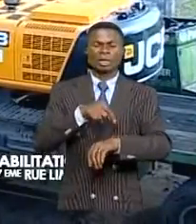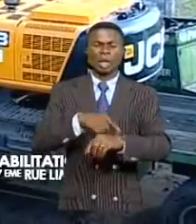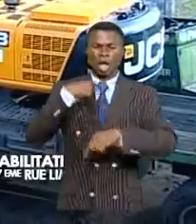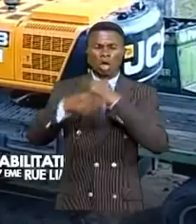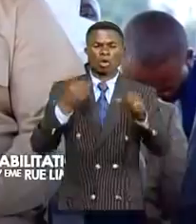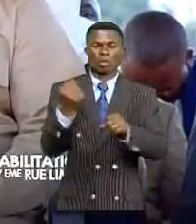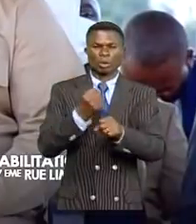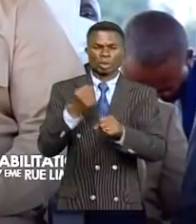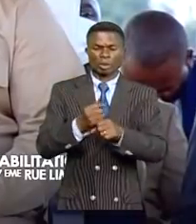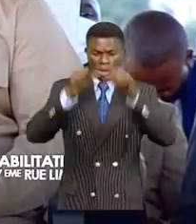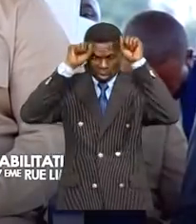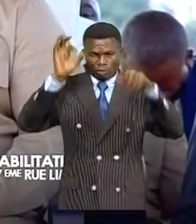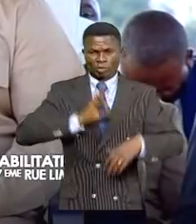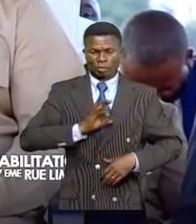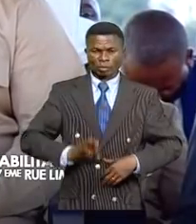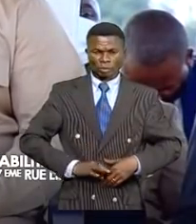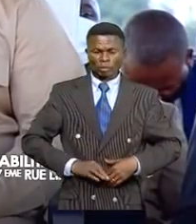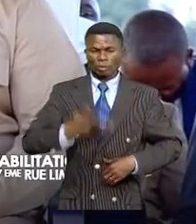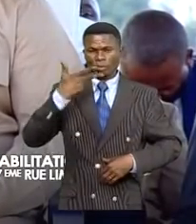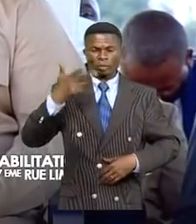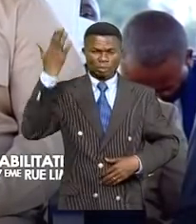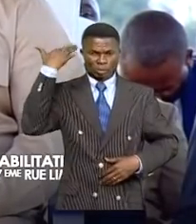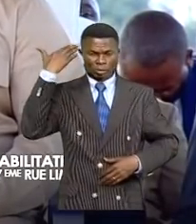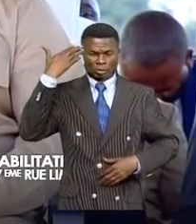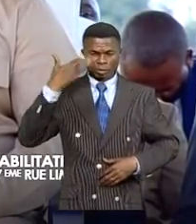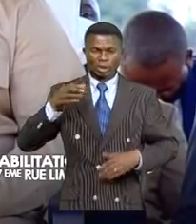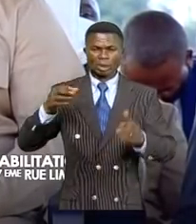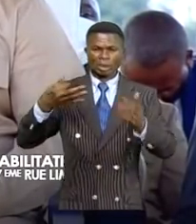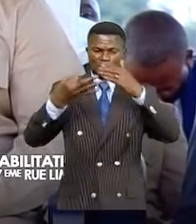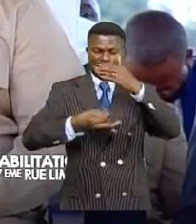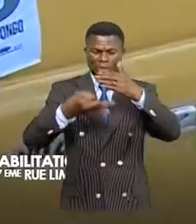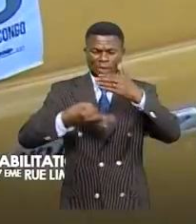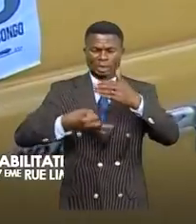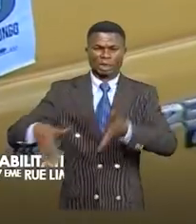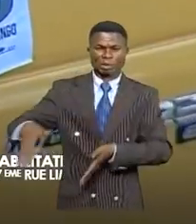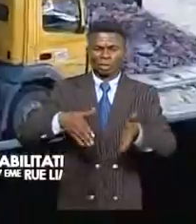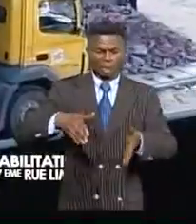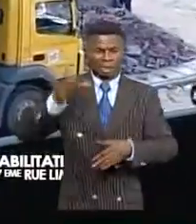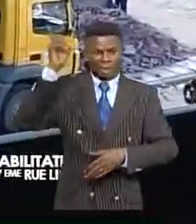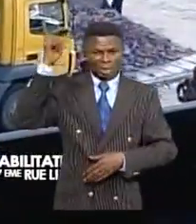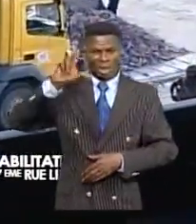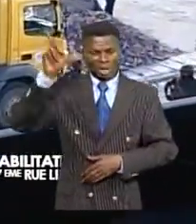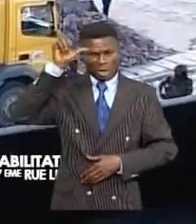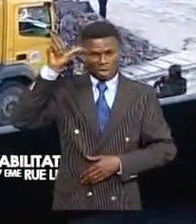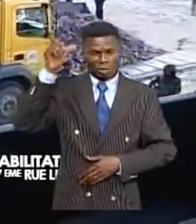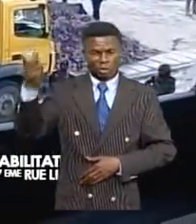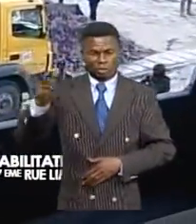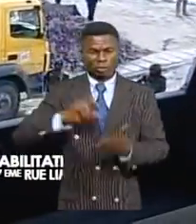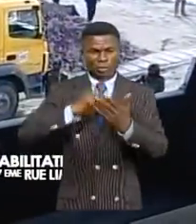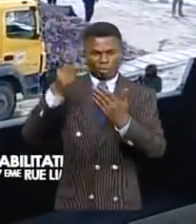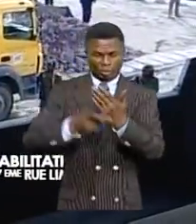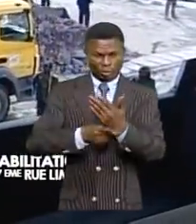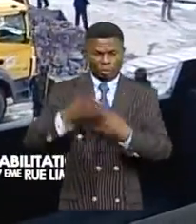lancement des travaux par les chefs de l'État mercredi dernier sur la 7e rue limitée industrielle à Kinshasa. Le projet avec